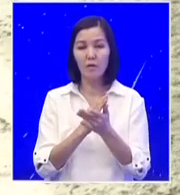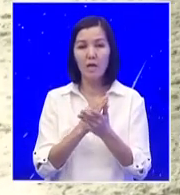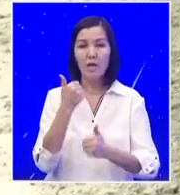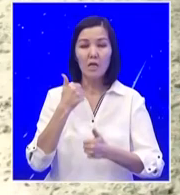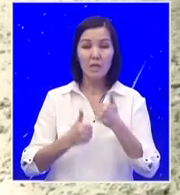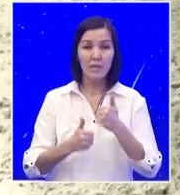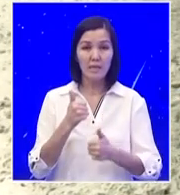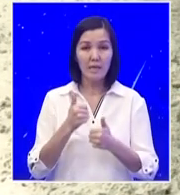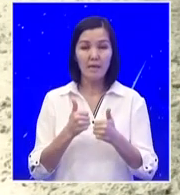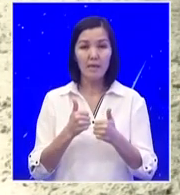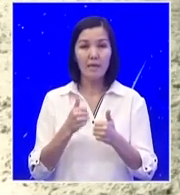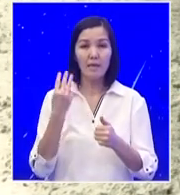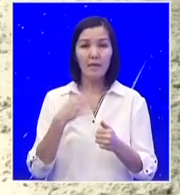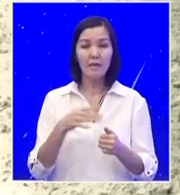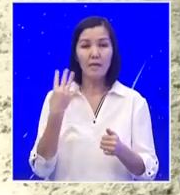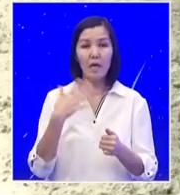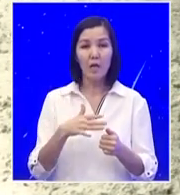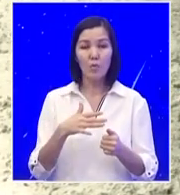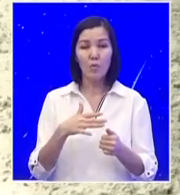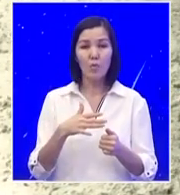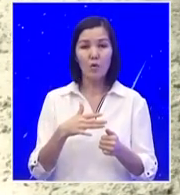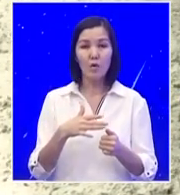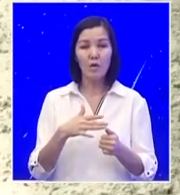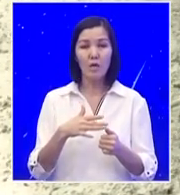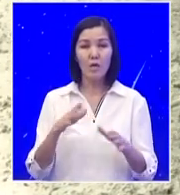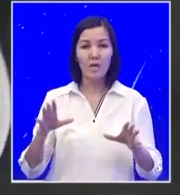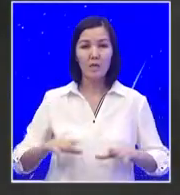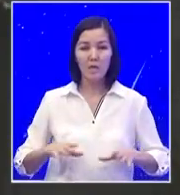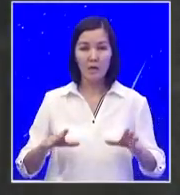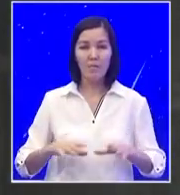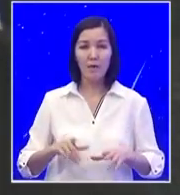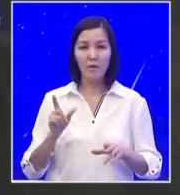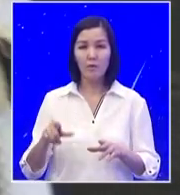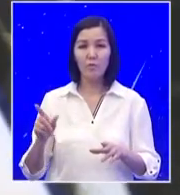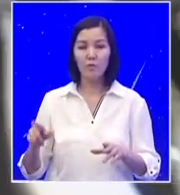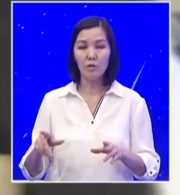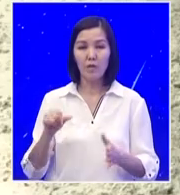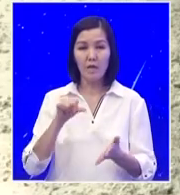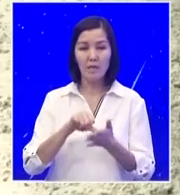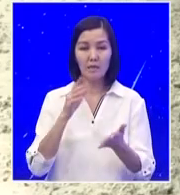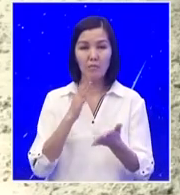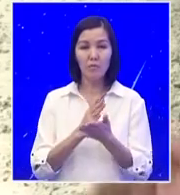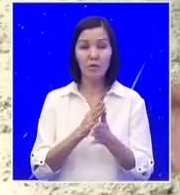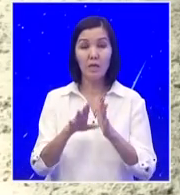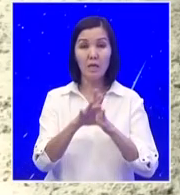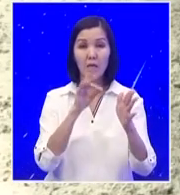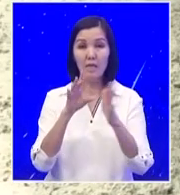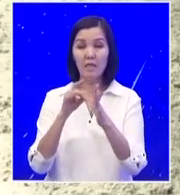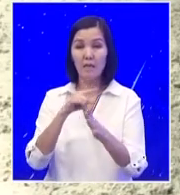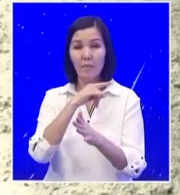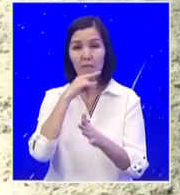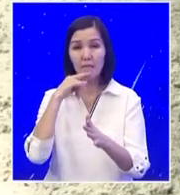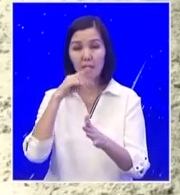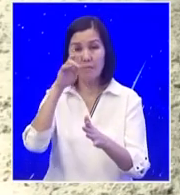жарысқа 40 елден аса шабандоз бен жылқылар қатысып отыр. Жарыстан ұтқандар іріктеліп, Ресей